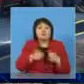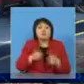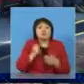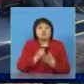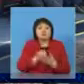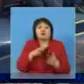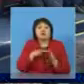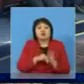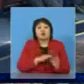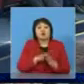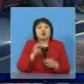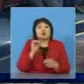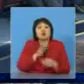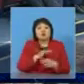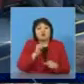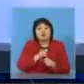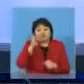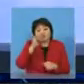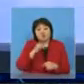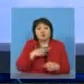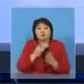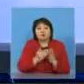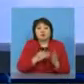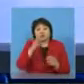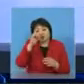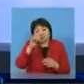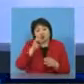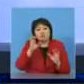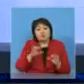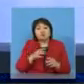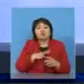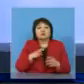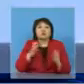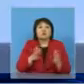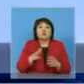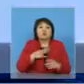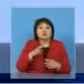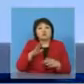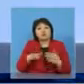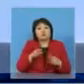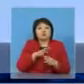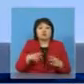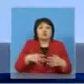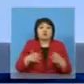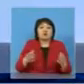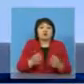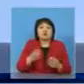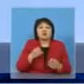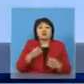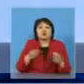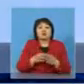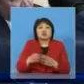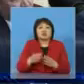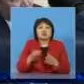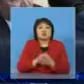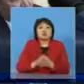В рамках реализации послания главы государства и программы Елбасы «Алеуметтік қамқорлық» между Министерством здравоохранения и